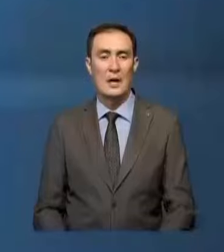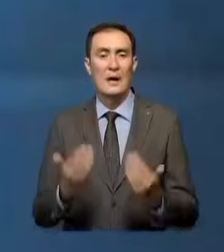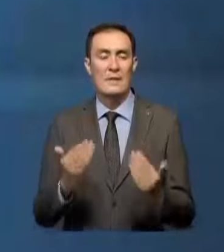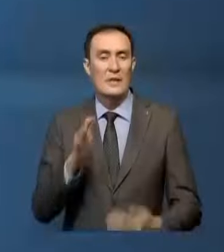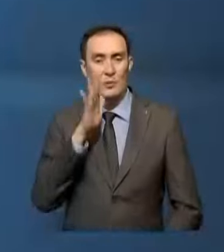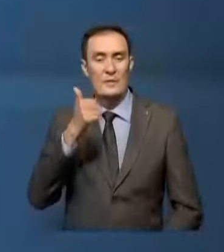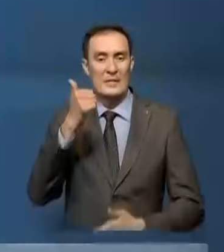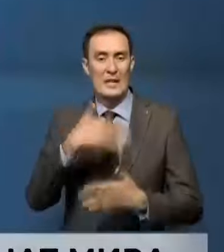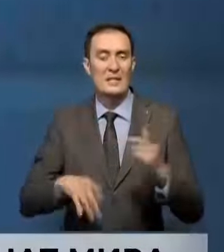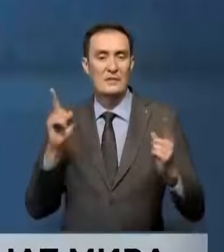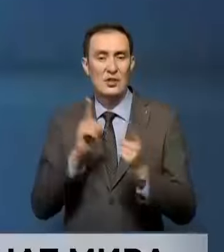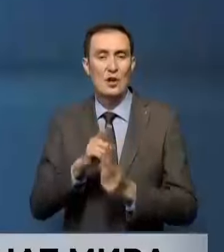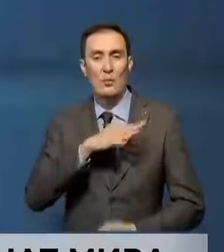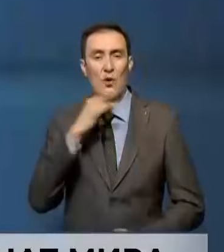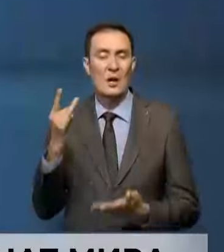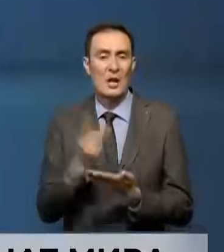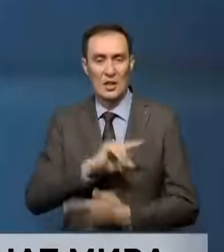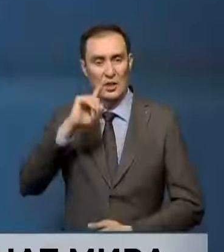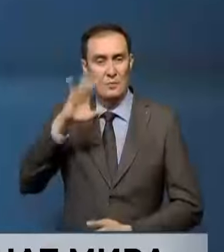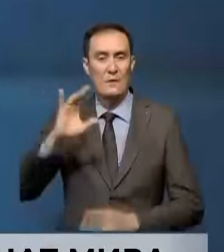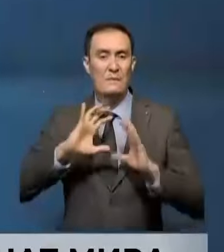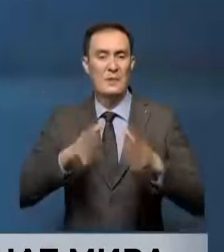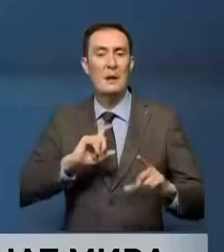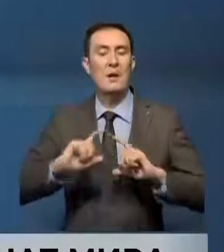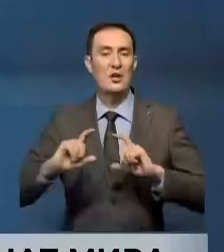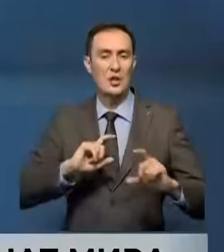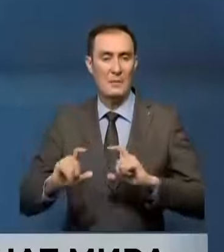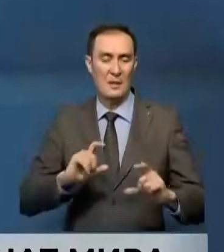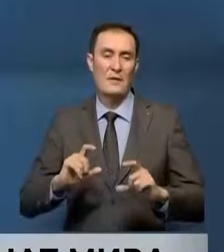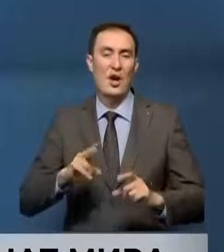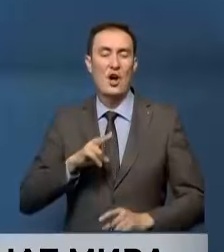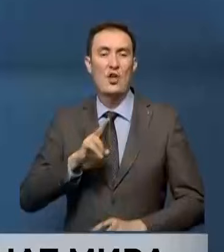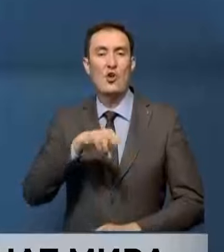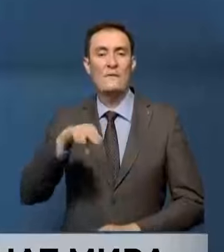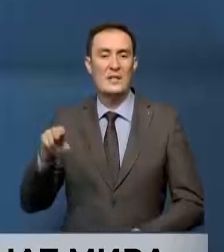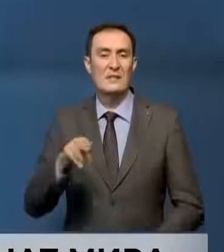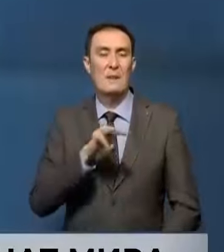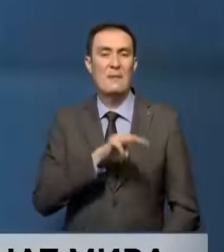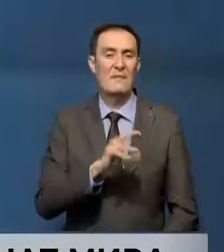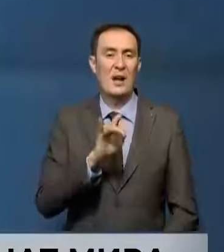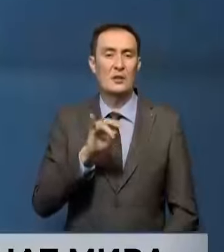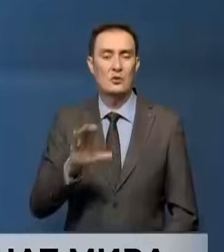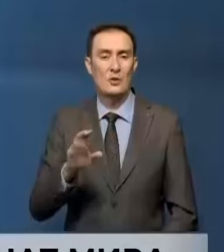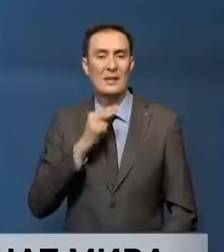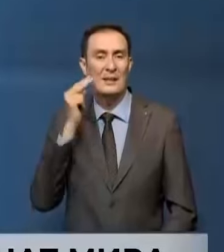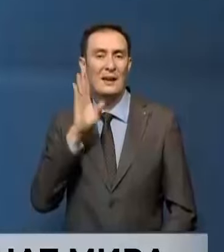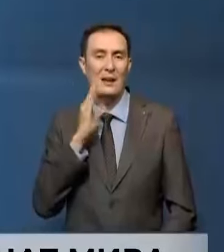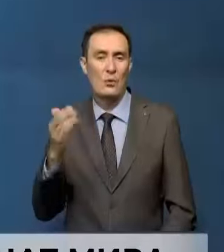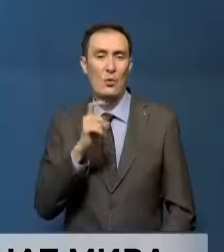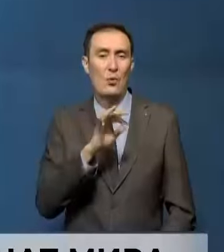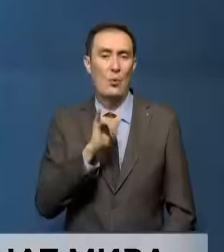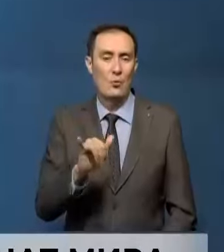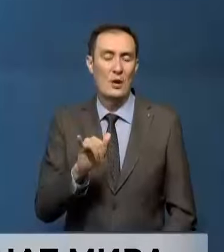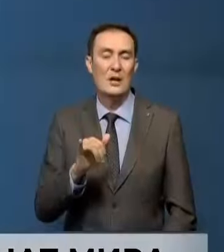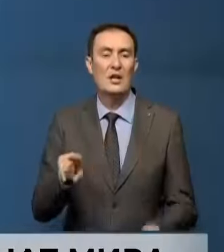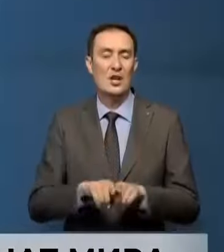В эти минуты в столице встречают многократных чемпионов мира по шахматам. Норвежца Магнуса Карлсона, китаянку Хоу Ифань,